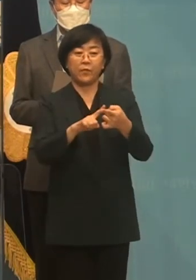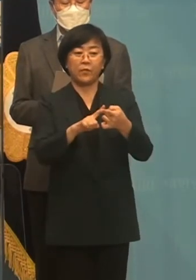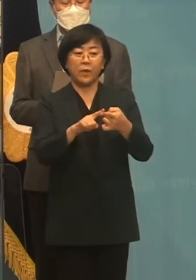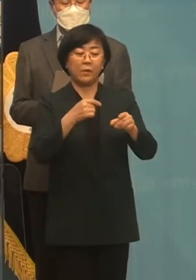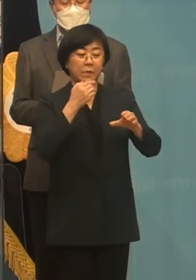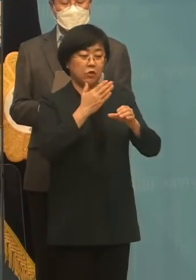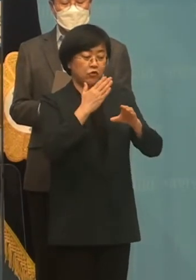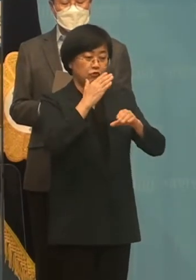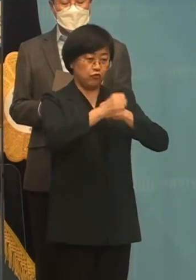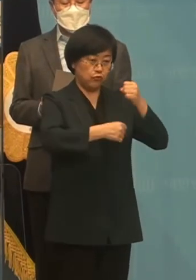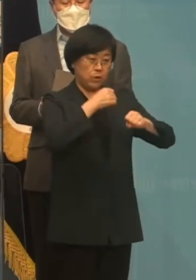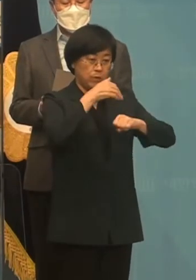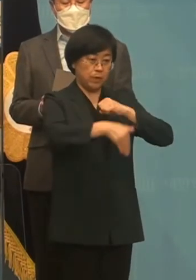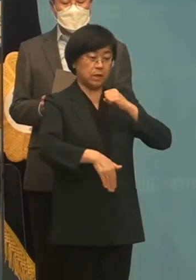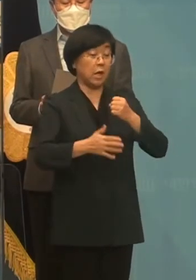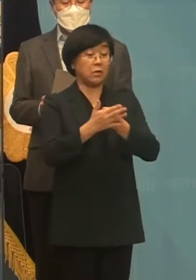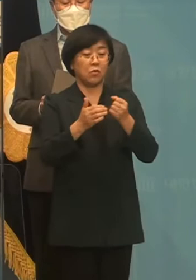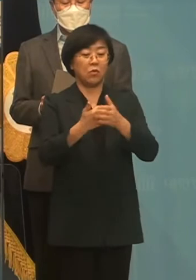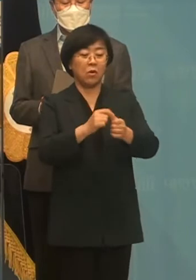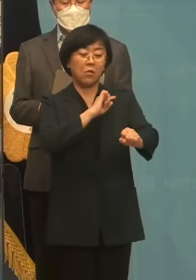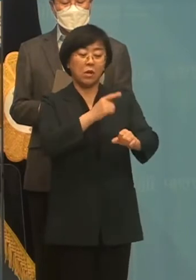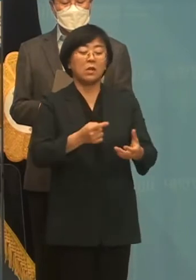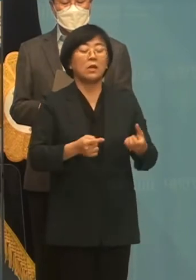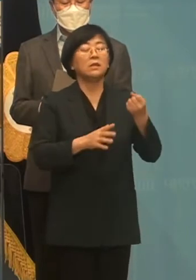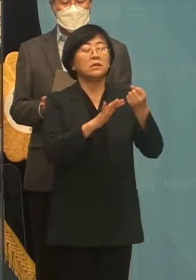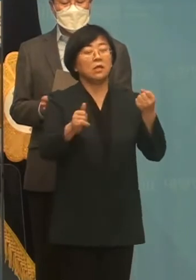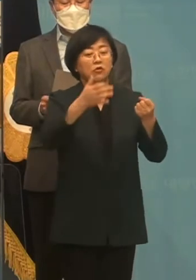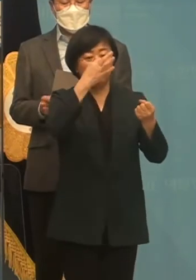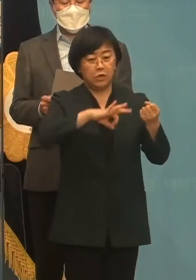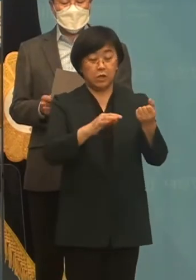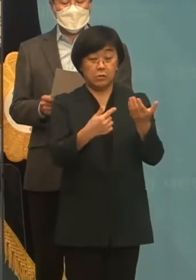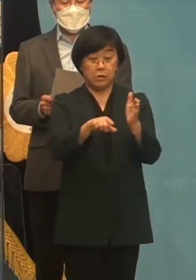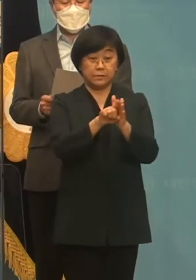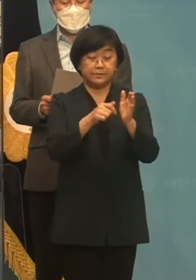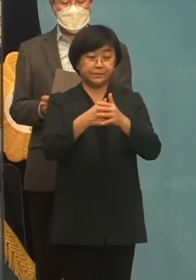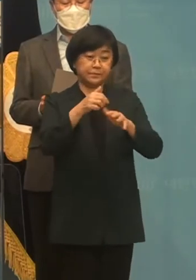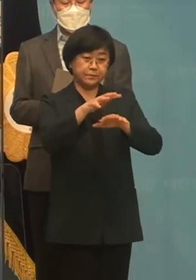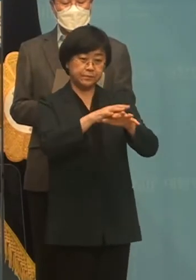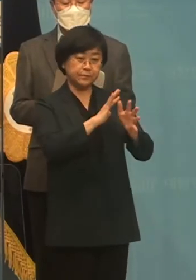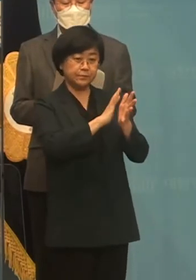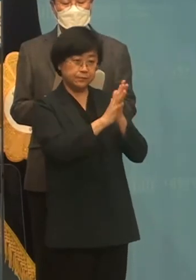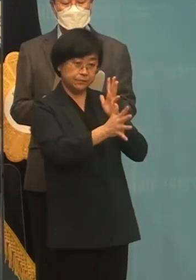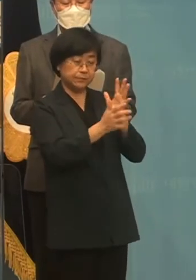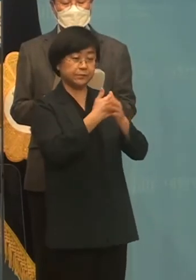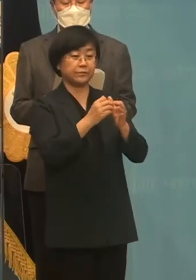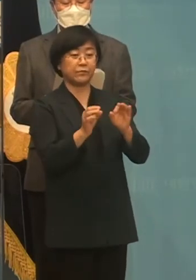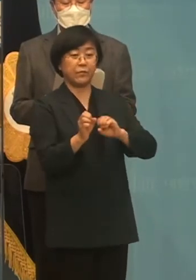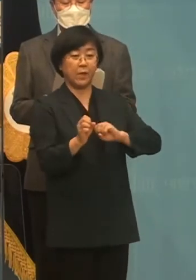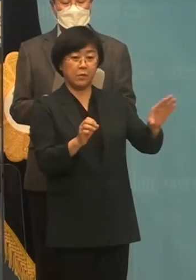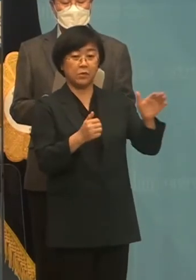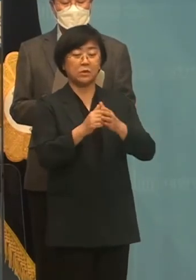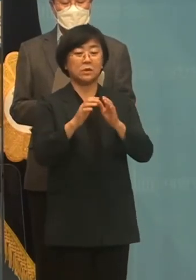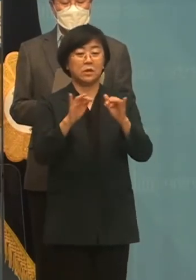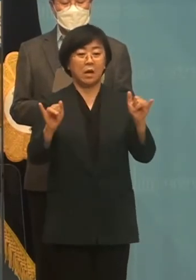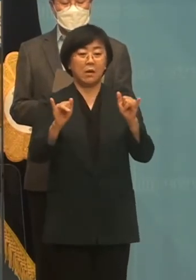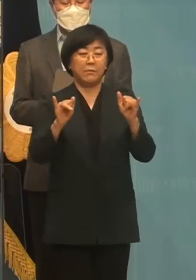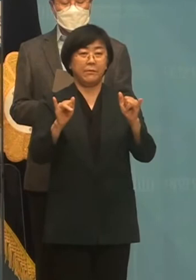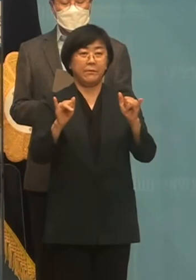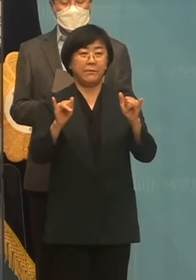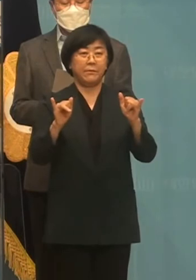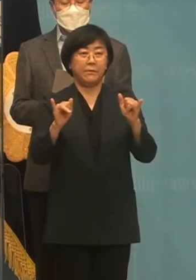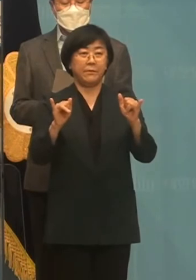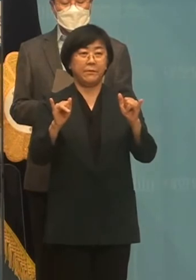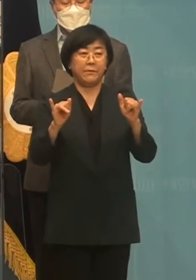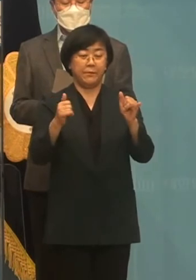민주적 방식이 아니라 기득권 권리만 강화시켜주고 있습니다. 조직과 줄세우기에서 벗어난